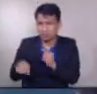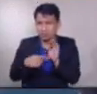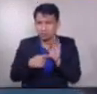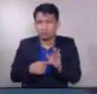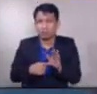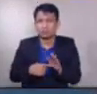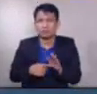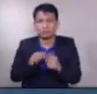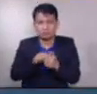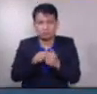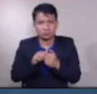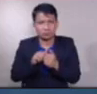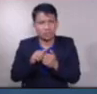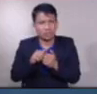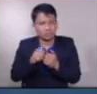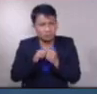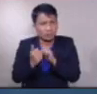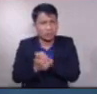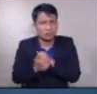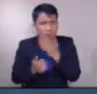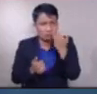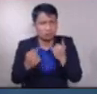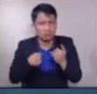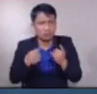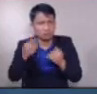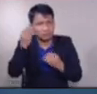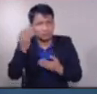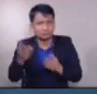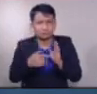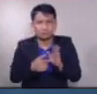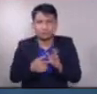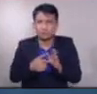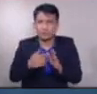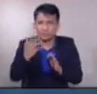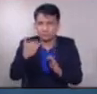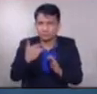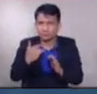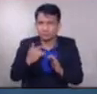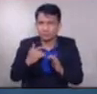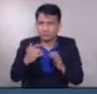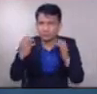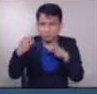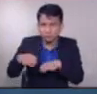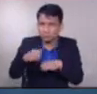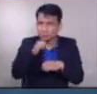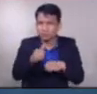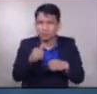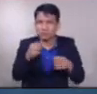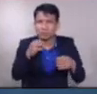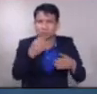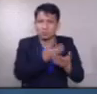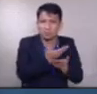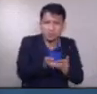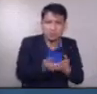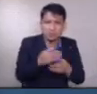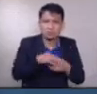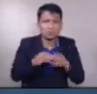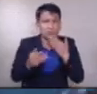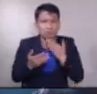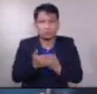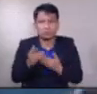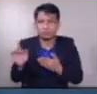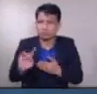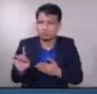That's the advantage. Oh, pero bakit ito bibilhin ng hindi naman Lumad? Bakit ito bibili ng hindi naman katribo mo? Ay, good news. Bakit?